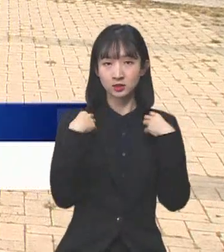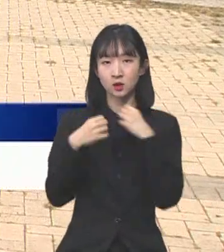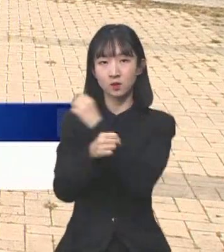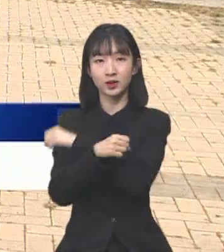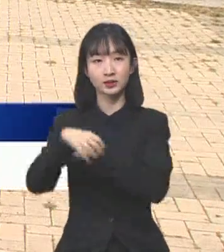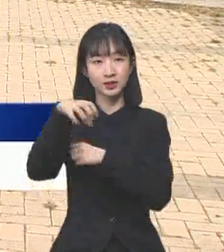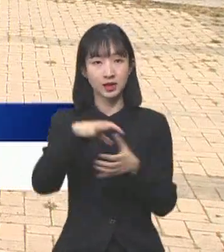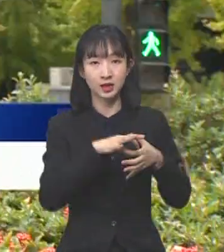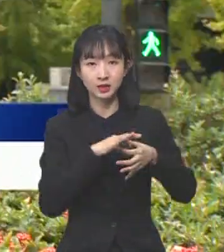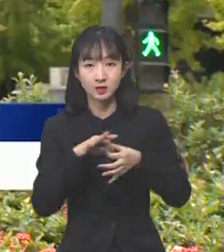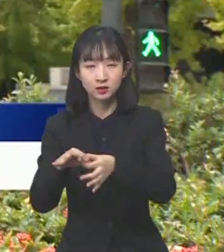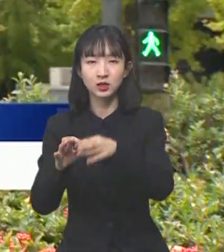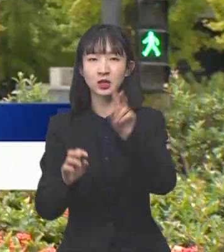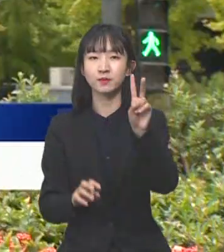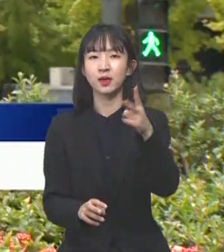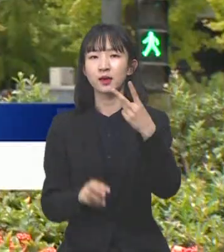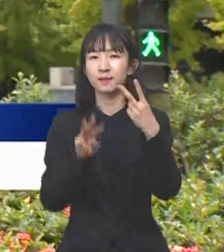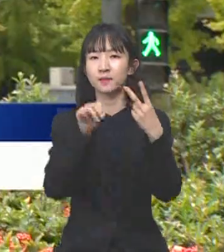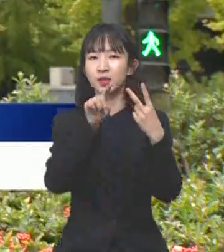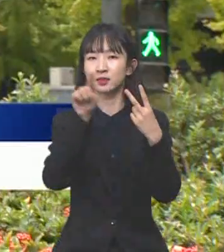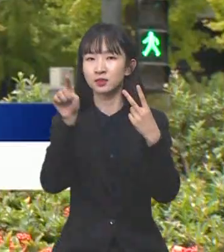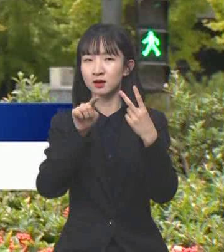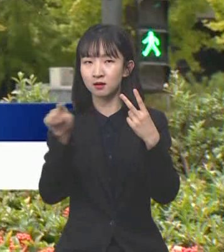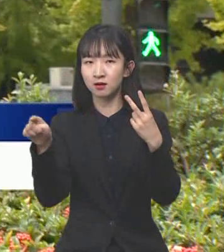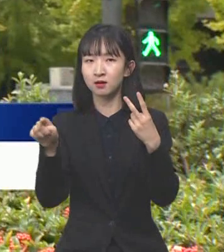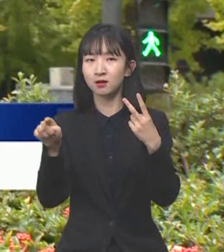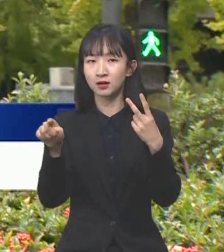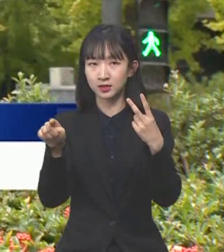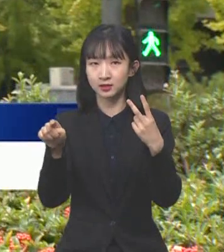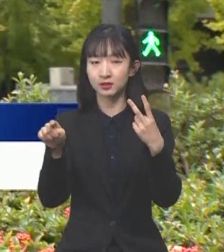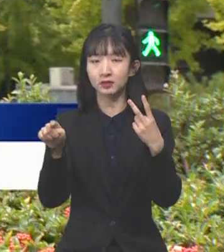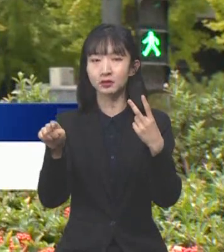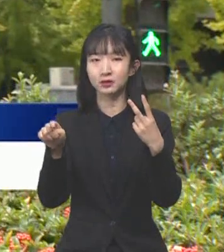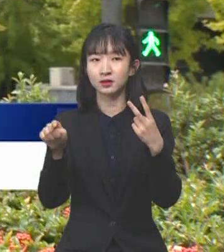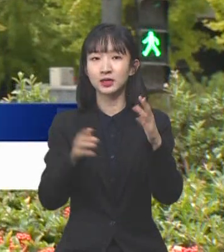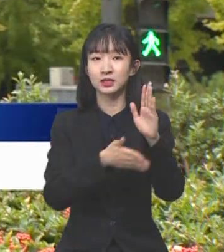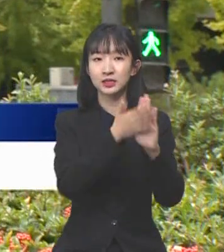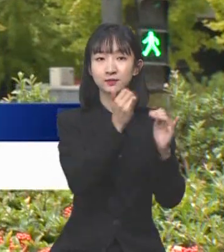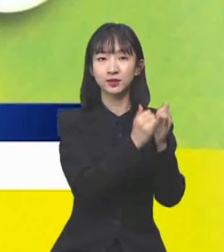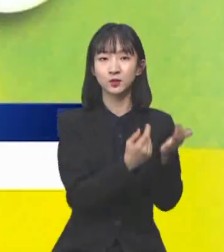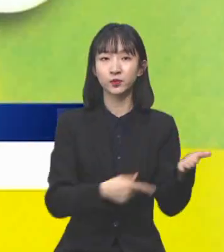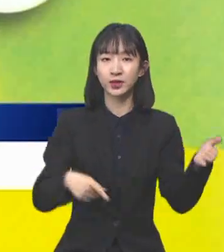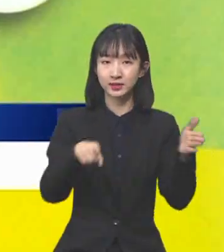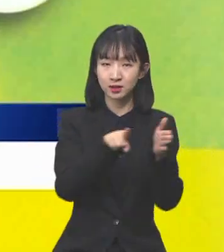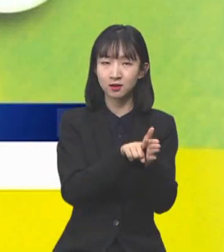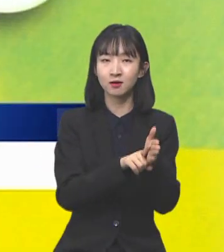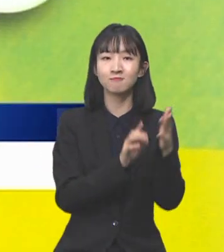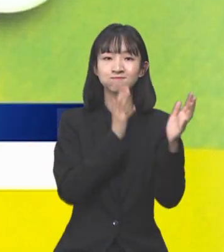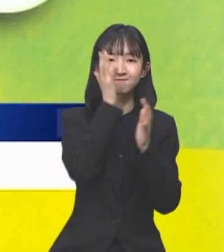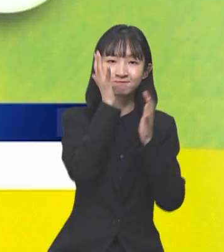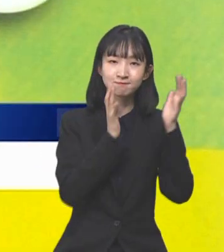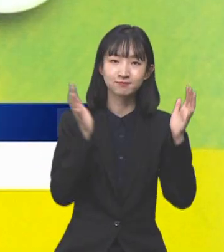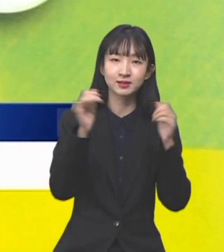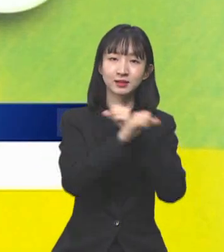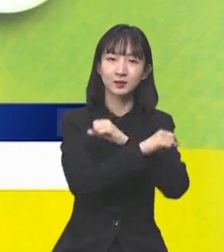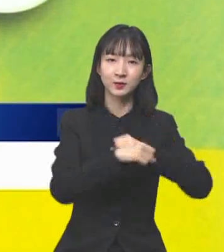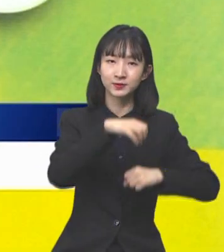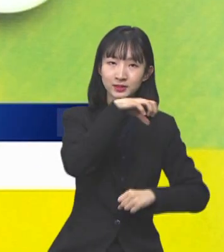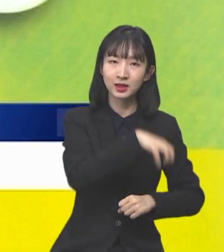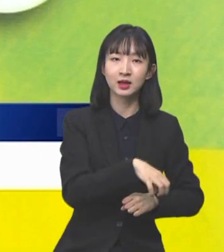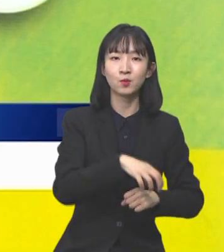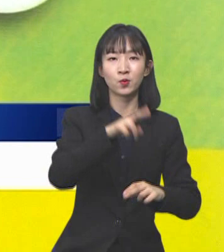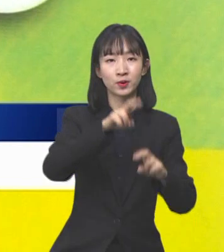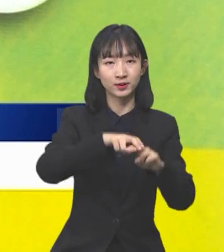길이 약 200m 전체 2만 제곱미터 면접 공간을 시민을 위한 잔디마당 과 그 4 피크닉테이블